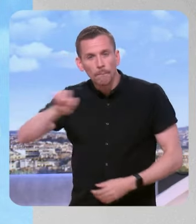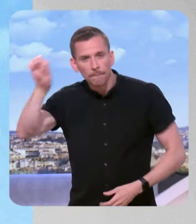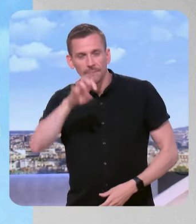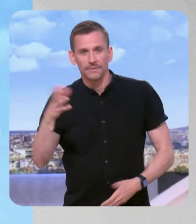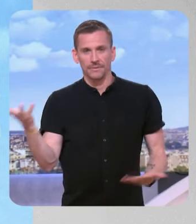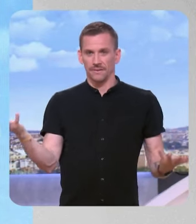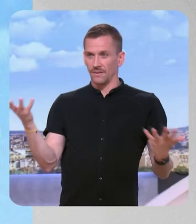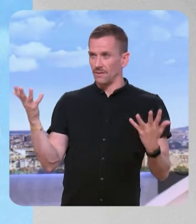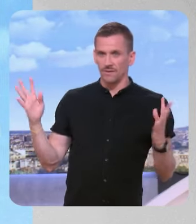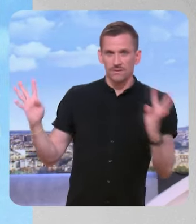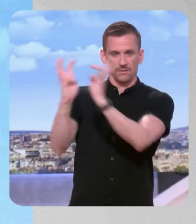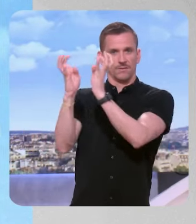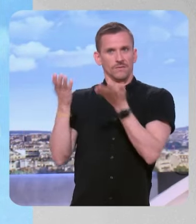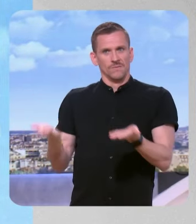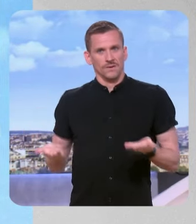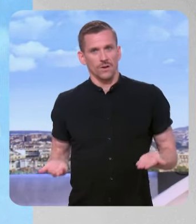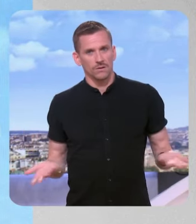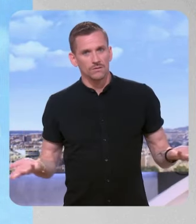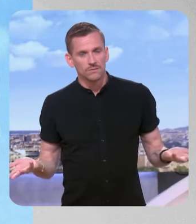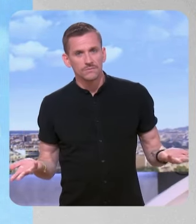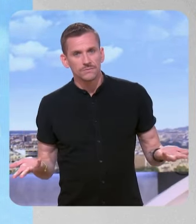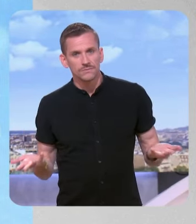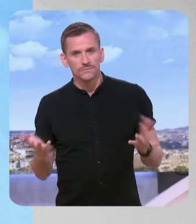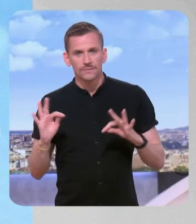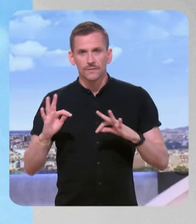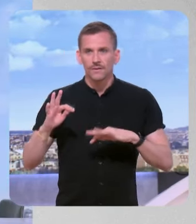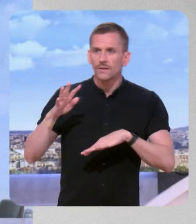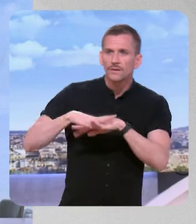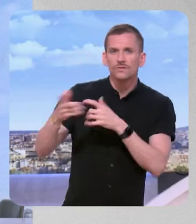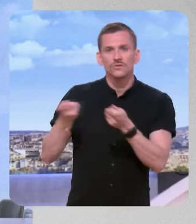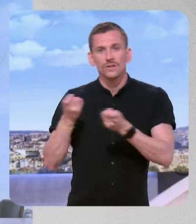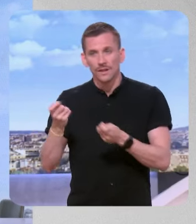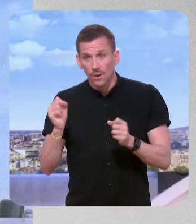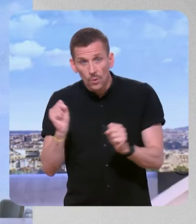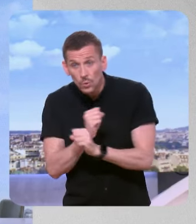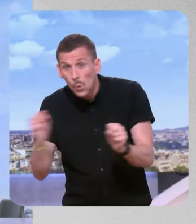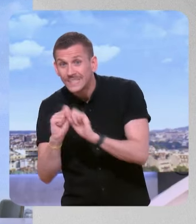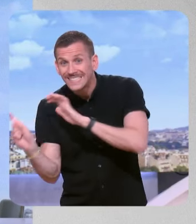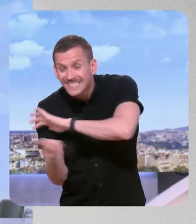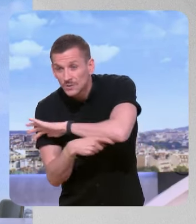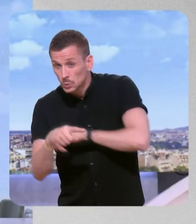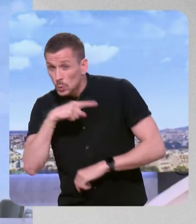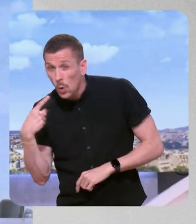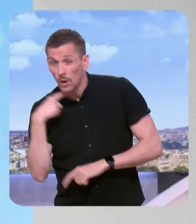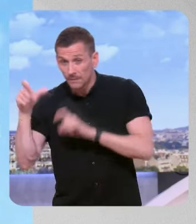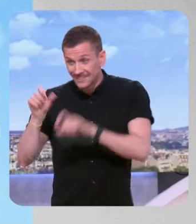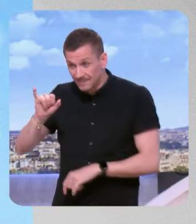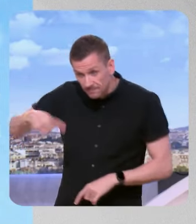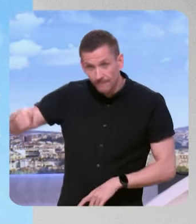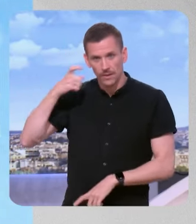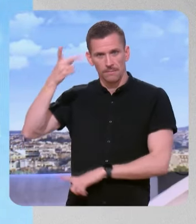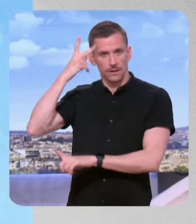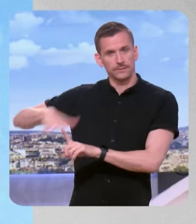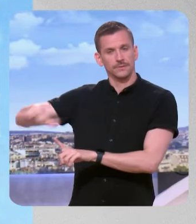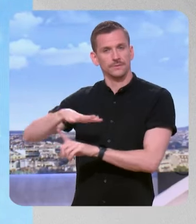donc aujourd'hui ce territoire est gouverné par des terroristes qui assassinent les gens je vois pas comment on peut arriver à un